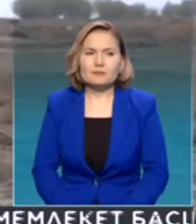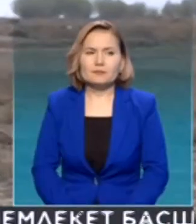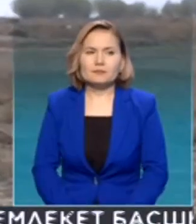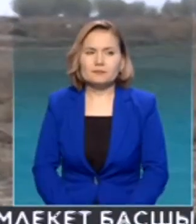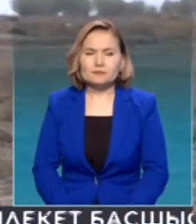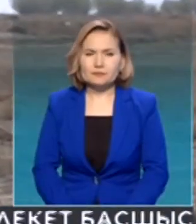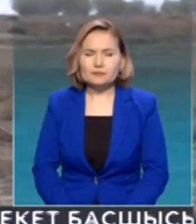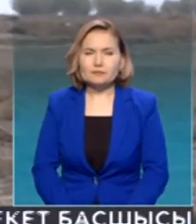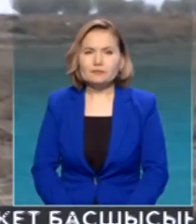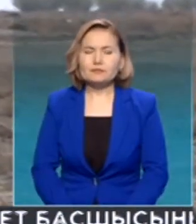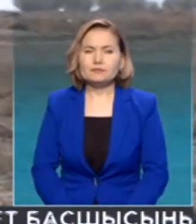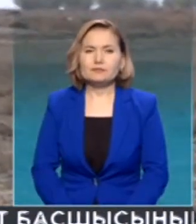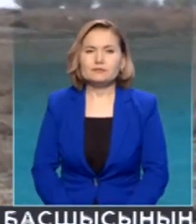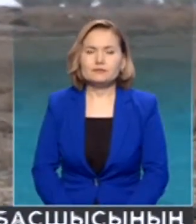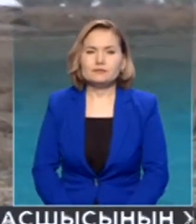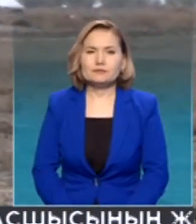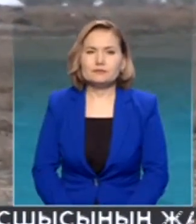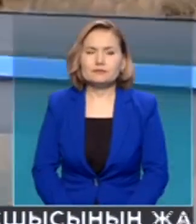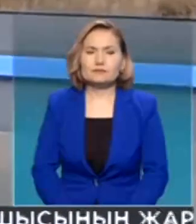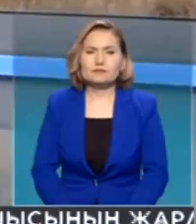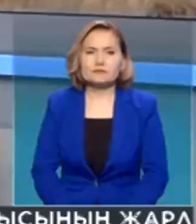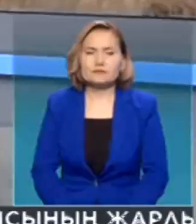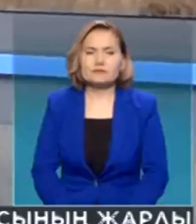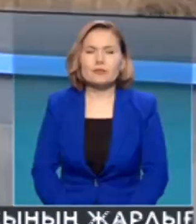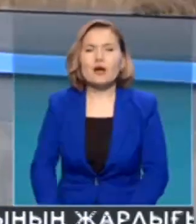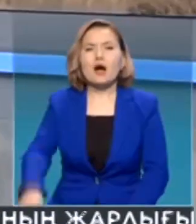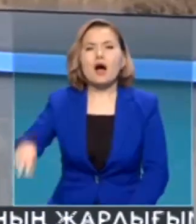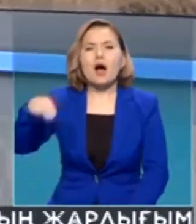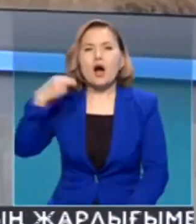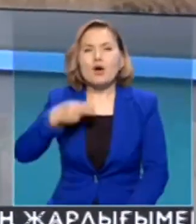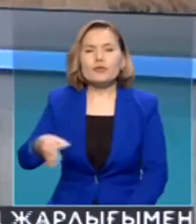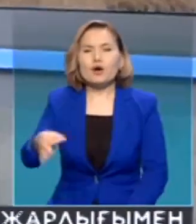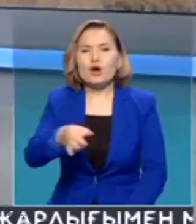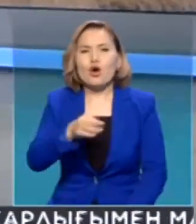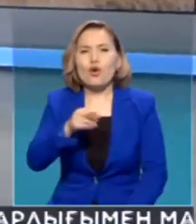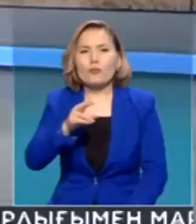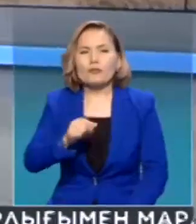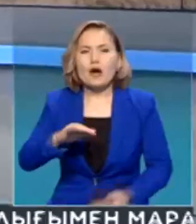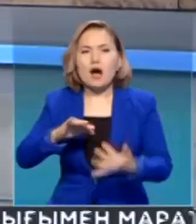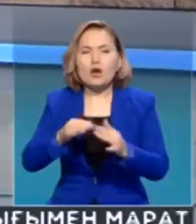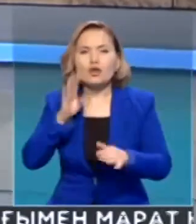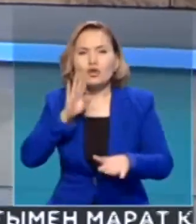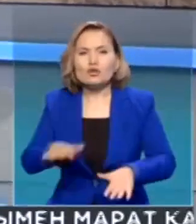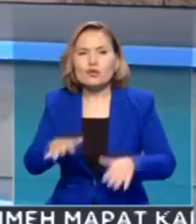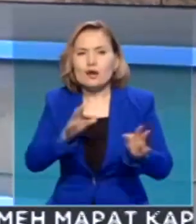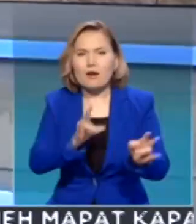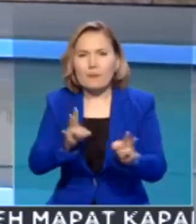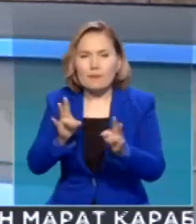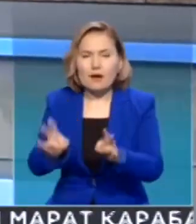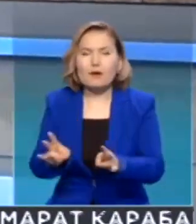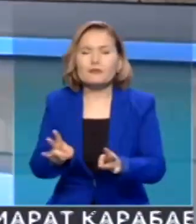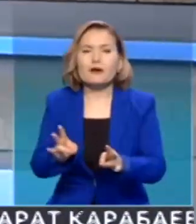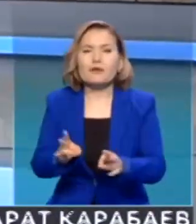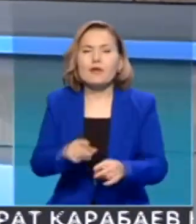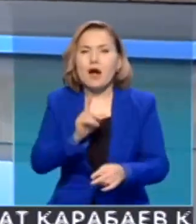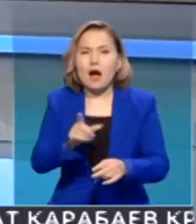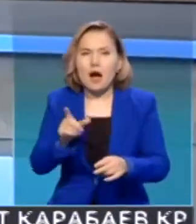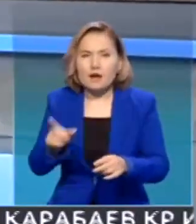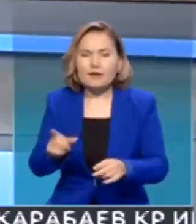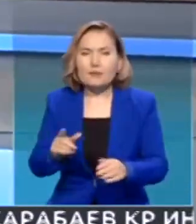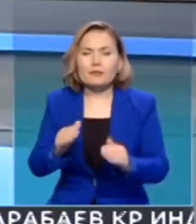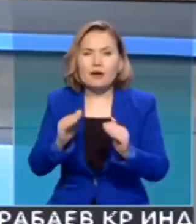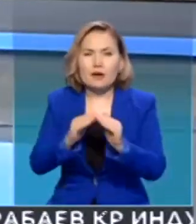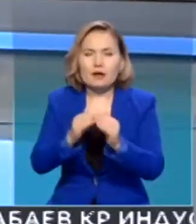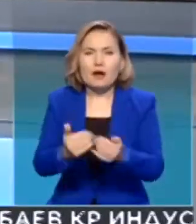ұлттық телеарнасы, Атырау. Ақтөбе облысының Қобда ауылында су тасқынынан зардап шеккендерге арналған тұрғын үйлердің